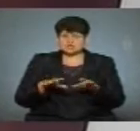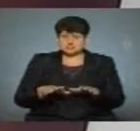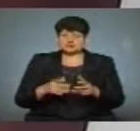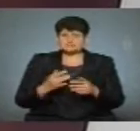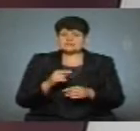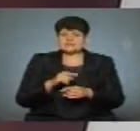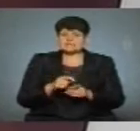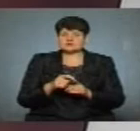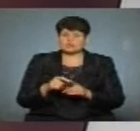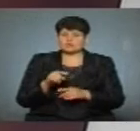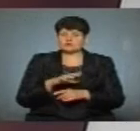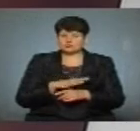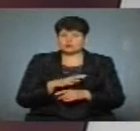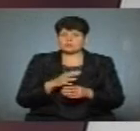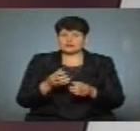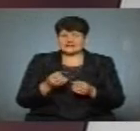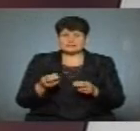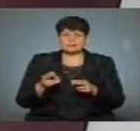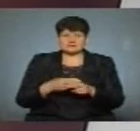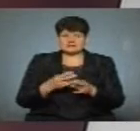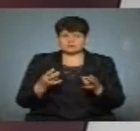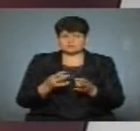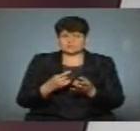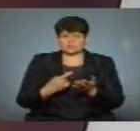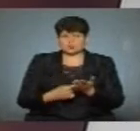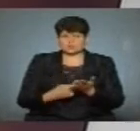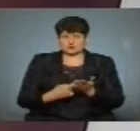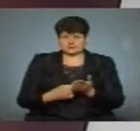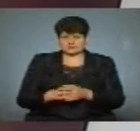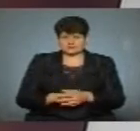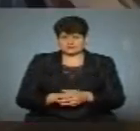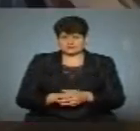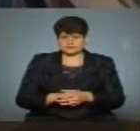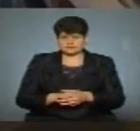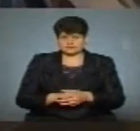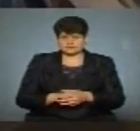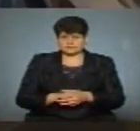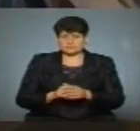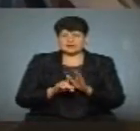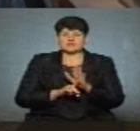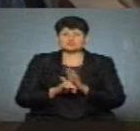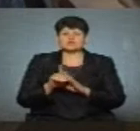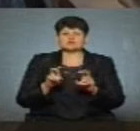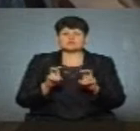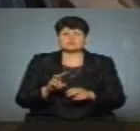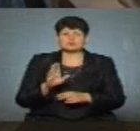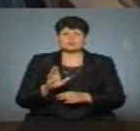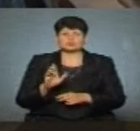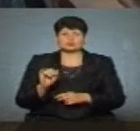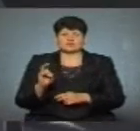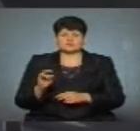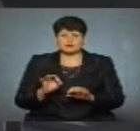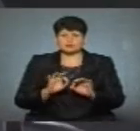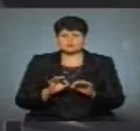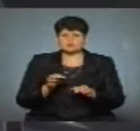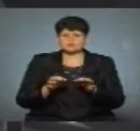за її словами, воно було прийняте без необхідних доказів вини Володимира Букатки. На початку засідання Володимир Букатка пояснив